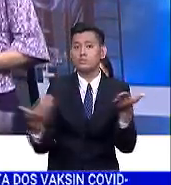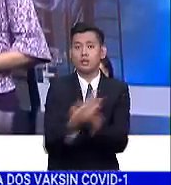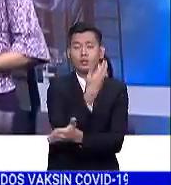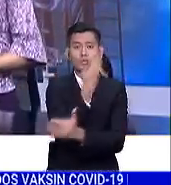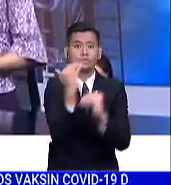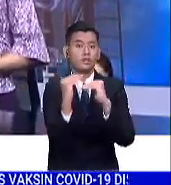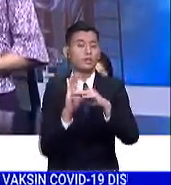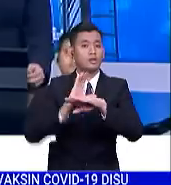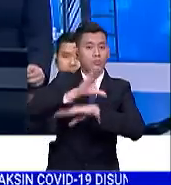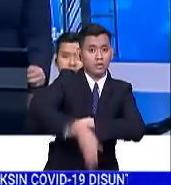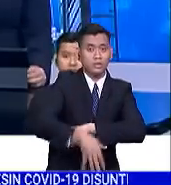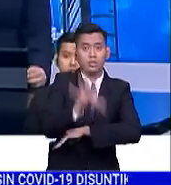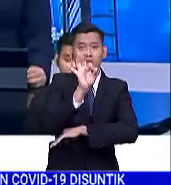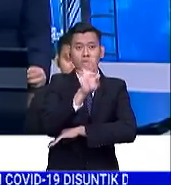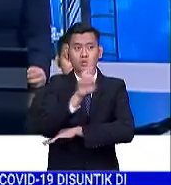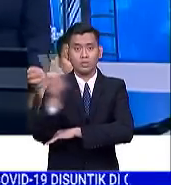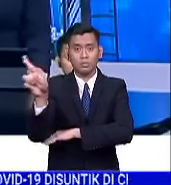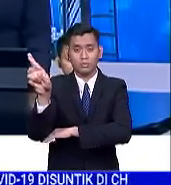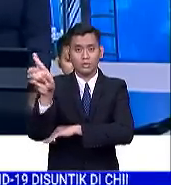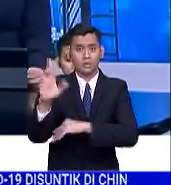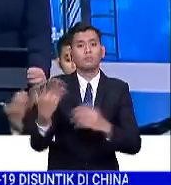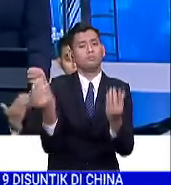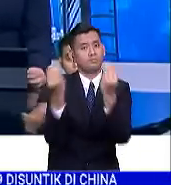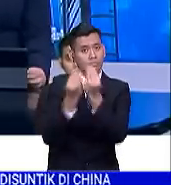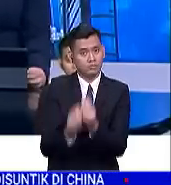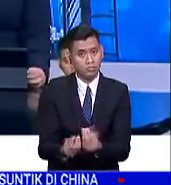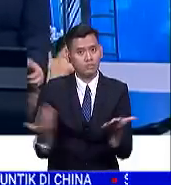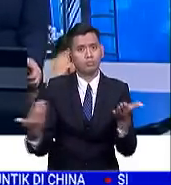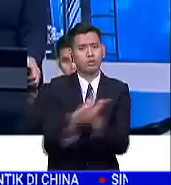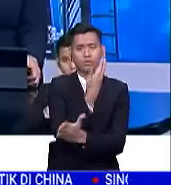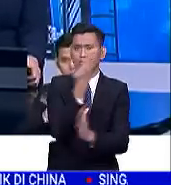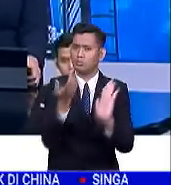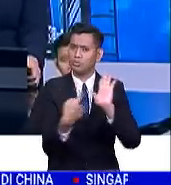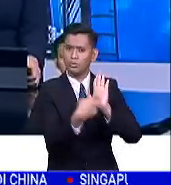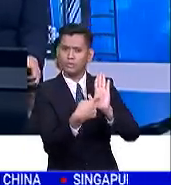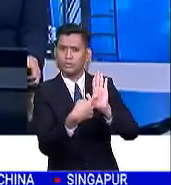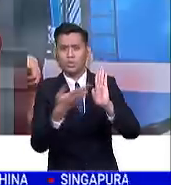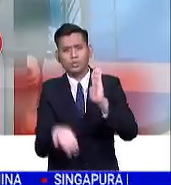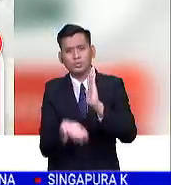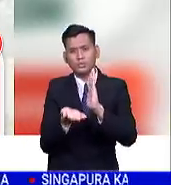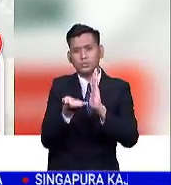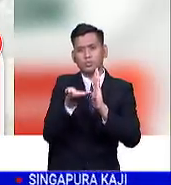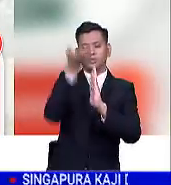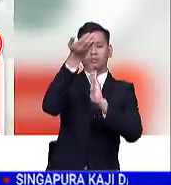melepasi 9,000. Kes jangkitan baru COVID-19 terus menunjukkan peningkatan.